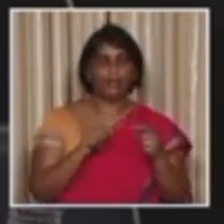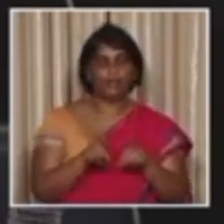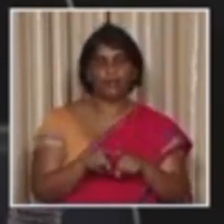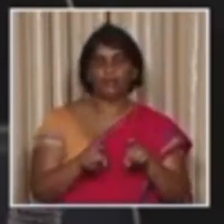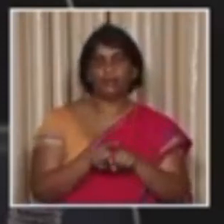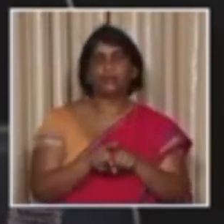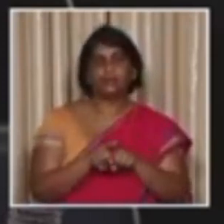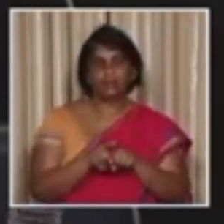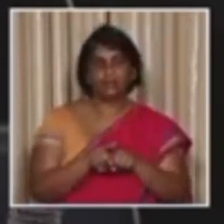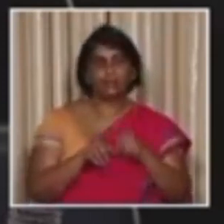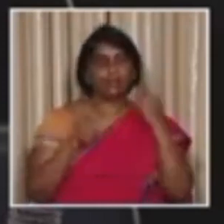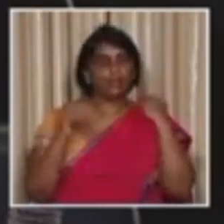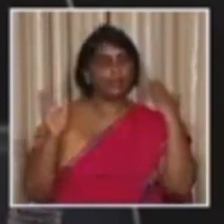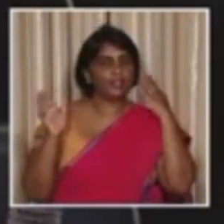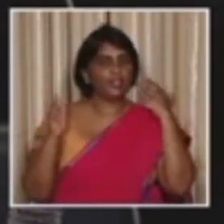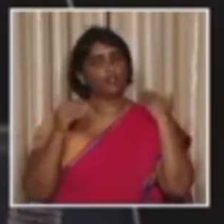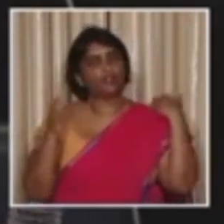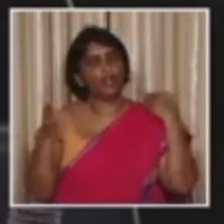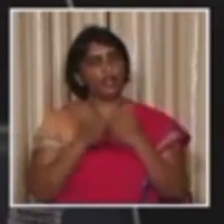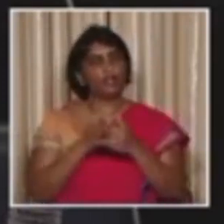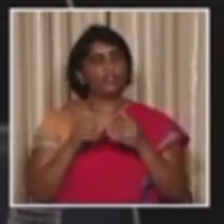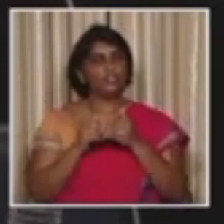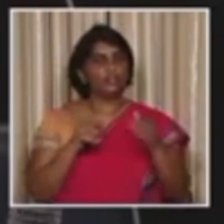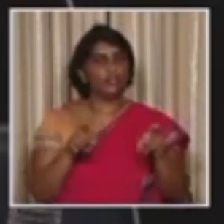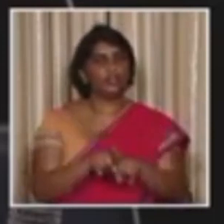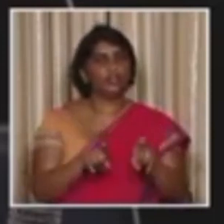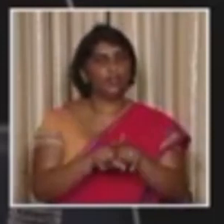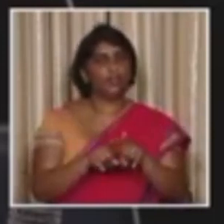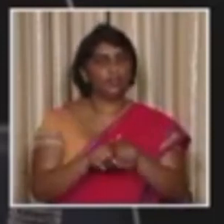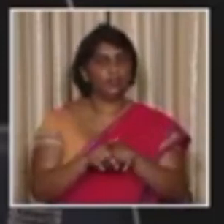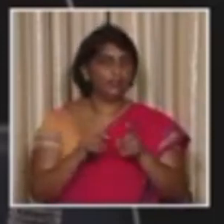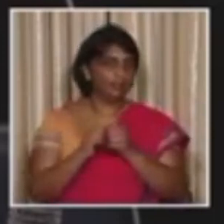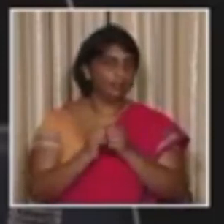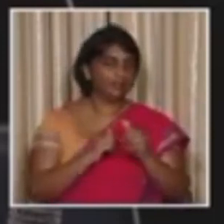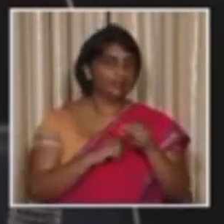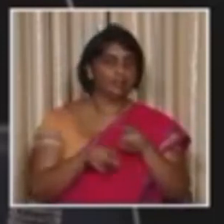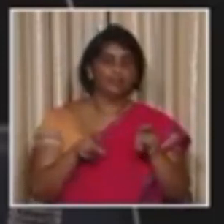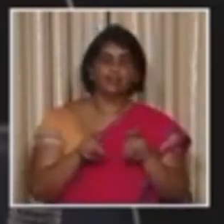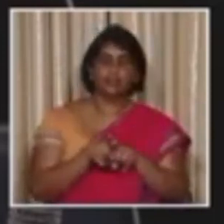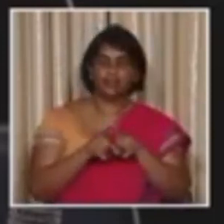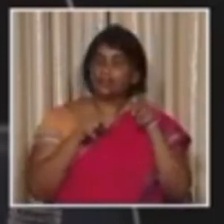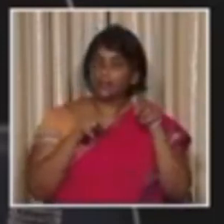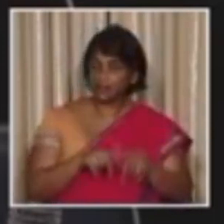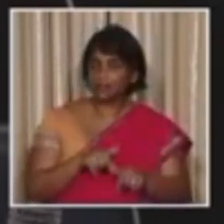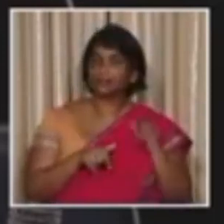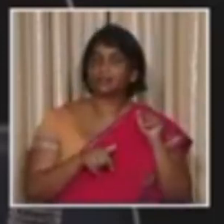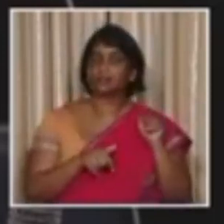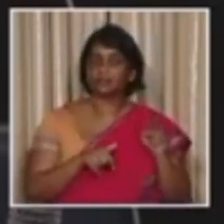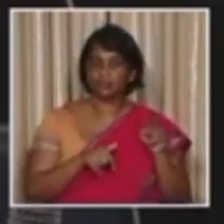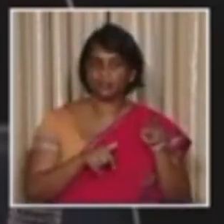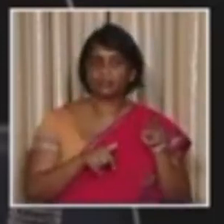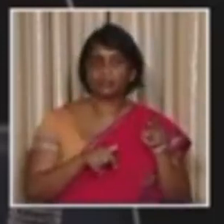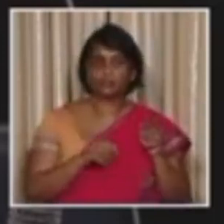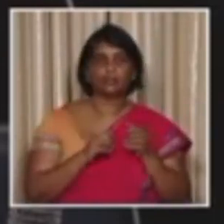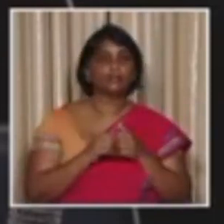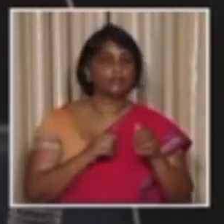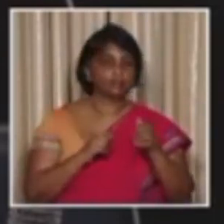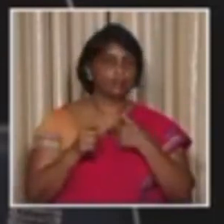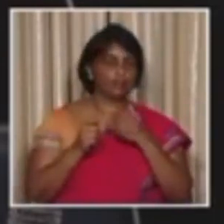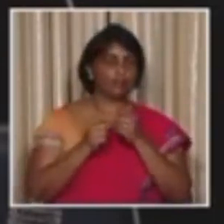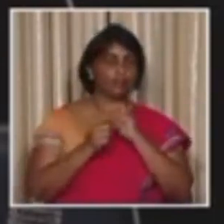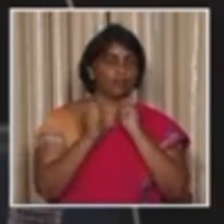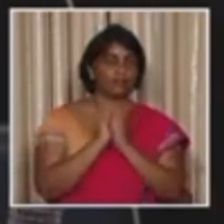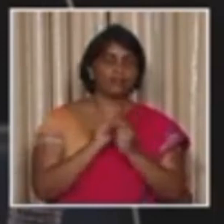என்கின்ற அளவிற்கு அவர்கள் இன்று திரும்பி இருக்கின்றார்கள். உண்மையில் நாம் இந்த நாட்டிலே வாழ்கின்ற சிங்கள முஸ்லீம் கிறிஸ்தவ